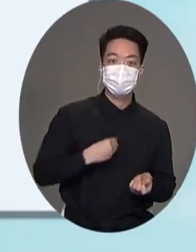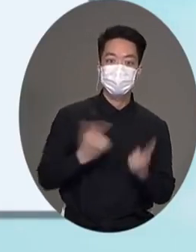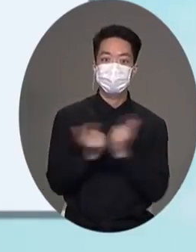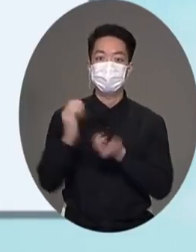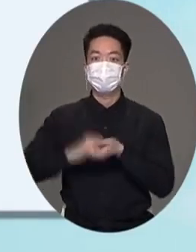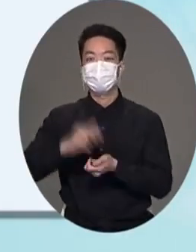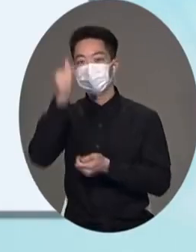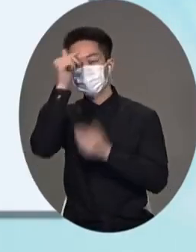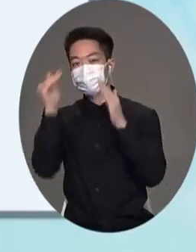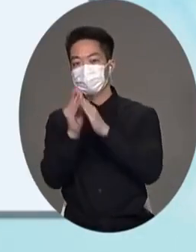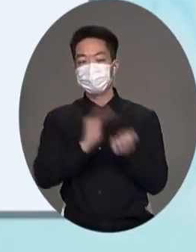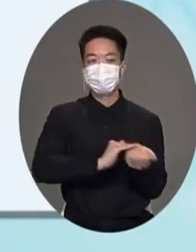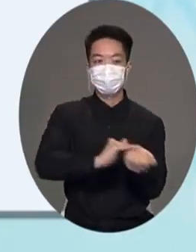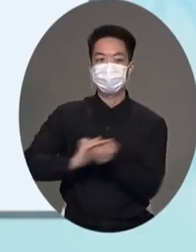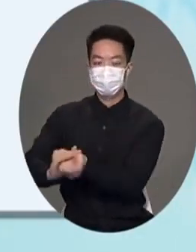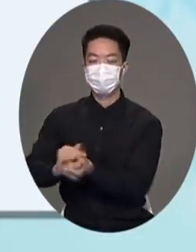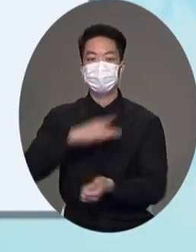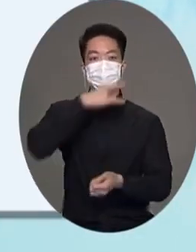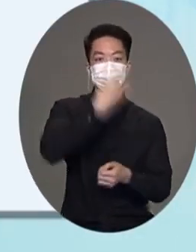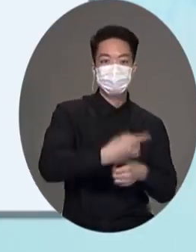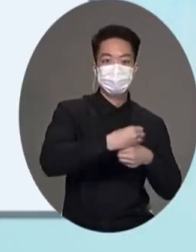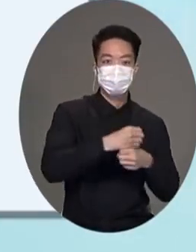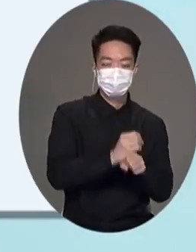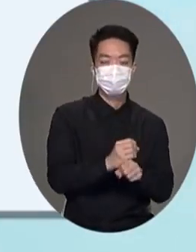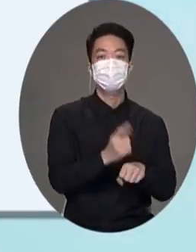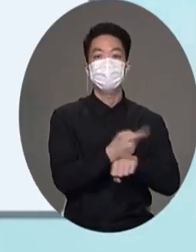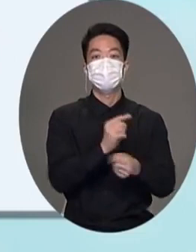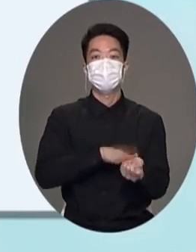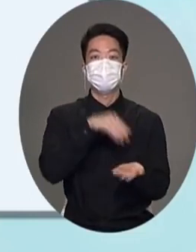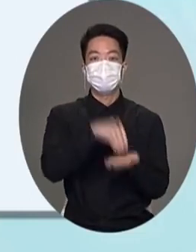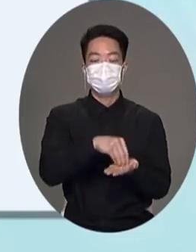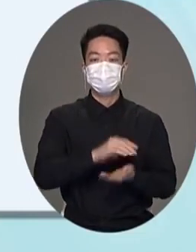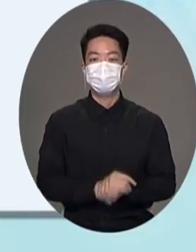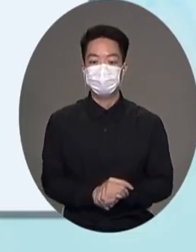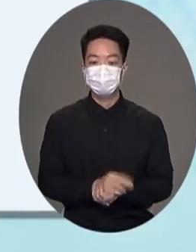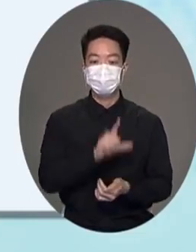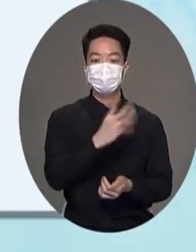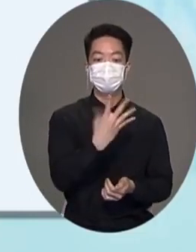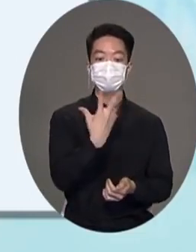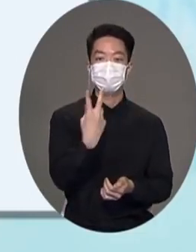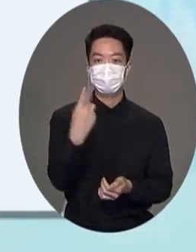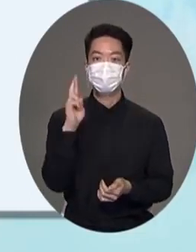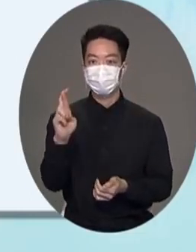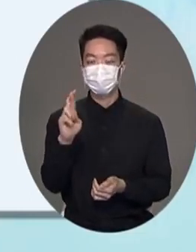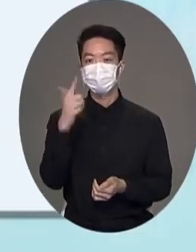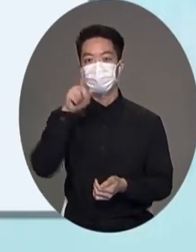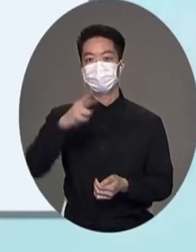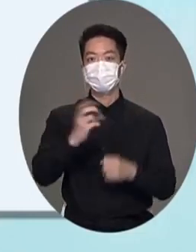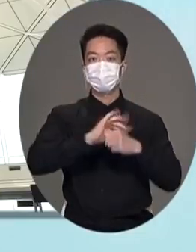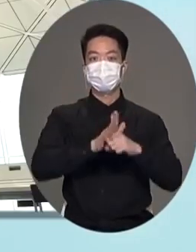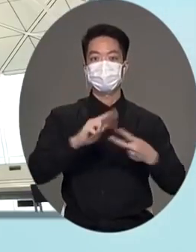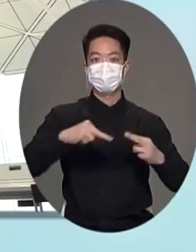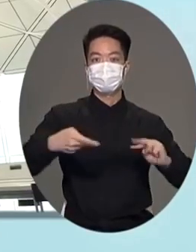屿山医院求诊，深喉唾液样本结果呈初步阳性，并带有 L452R 变种病毒